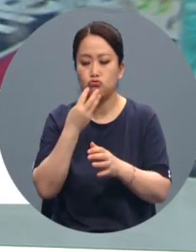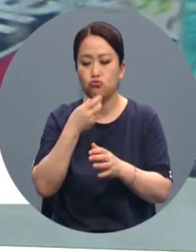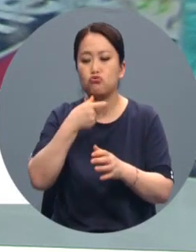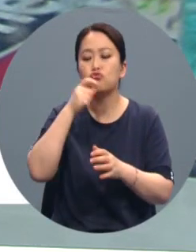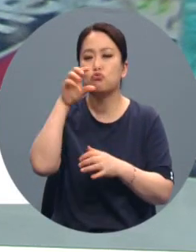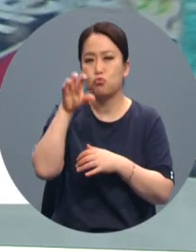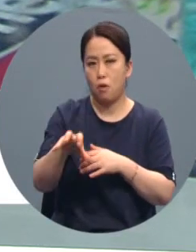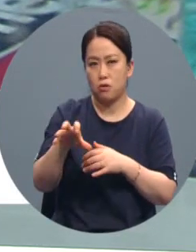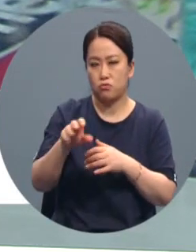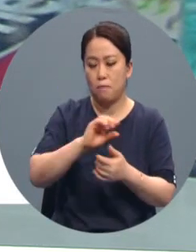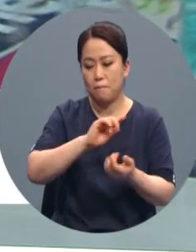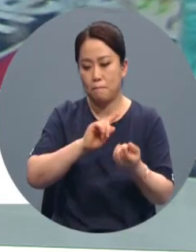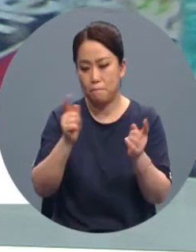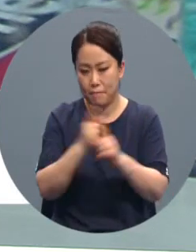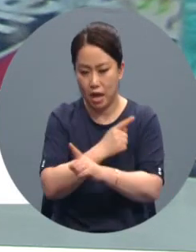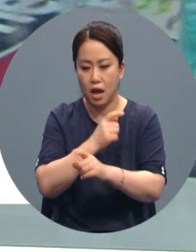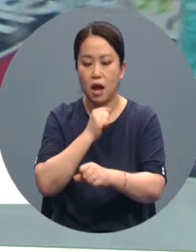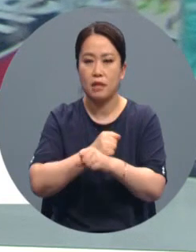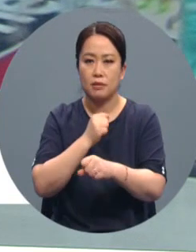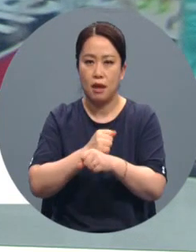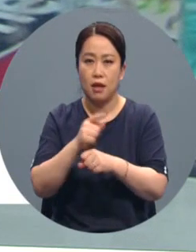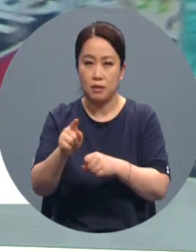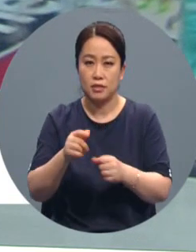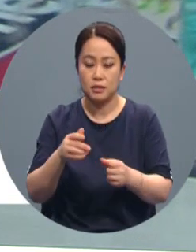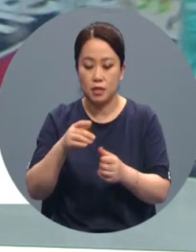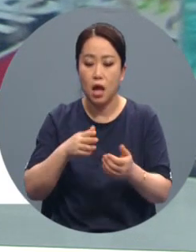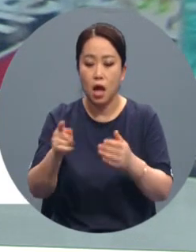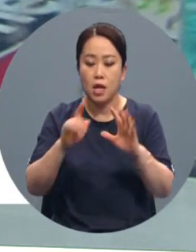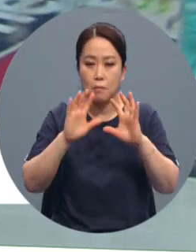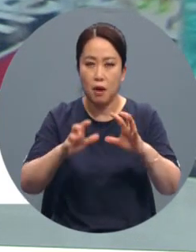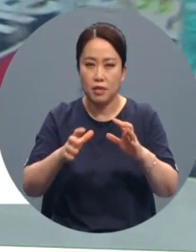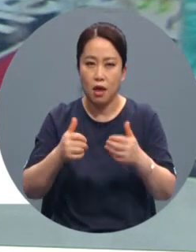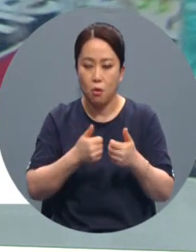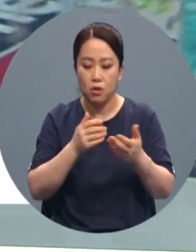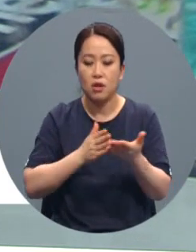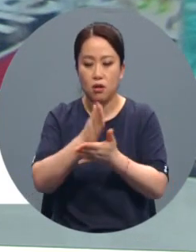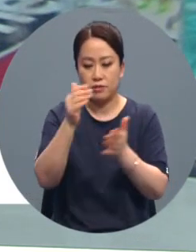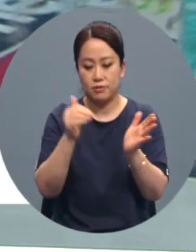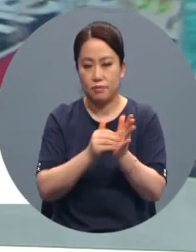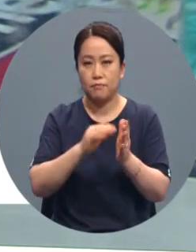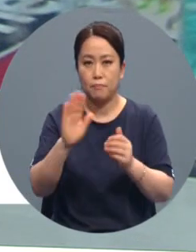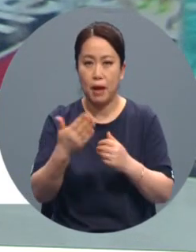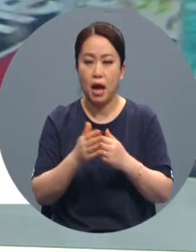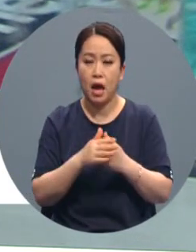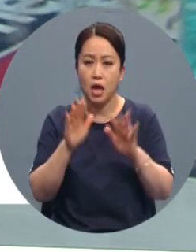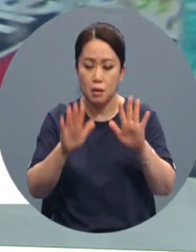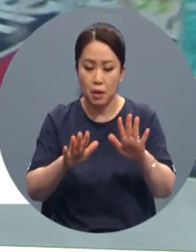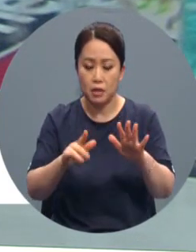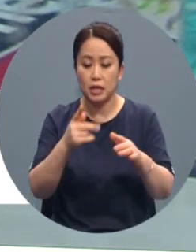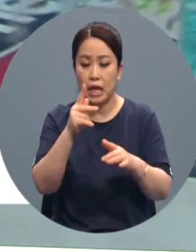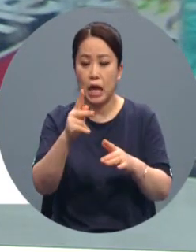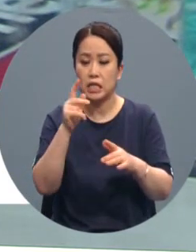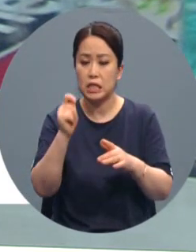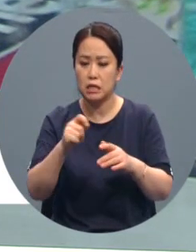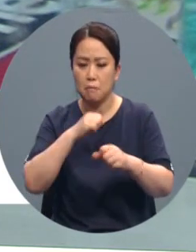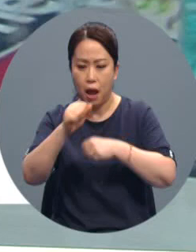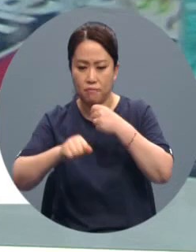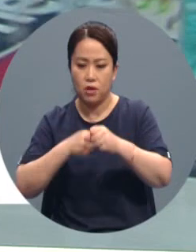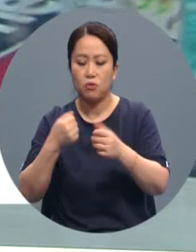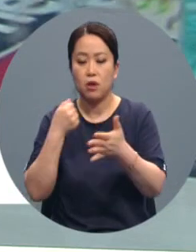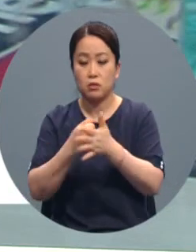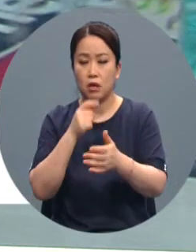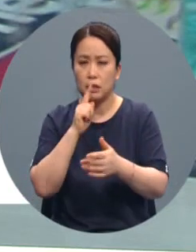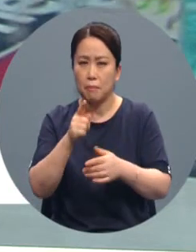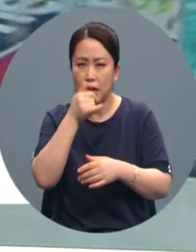KBL 이사회를 통과했습니다. KT가 일방적으로 이전 결정을 했다는 게 부산시 입장이지만 그 누가 봐도